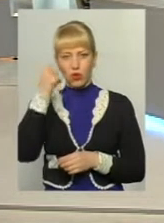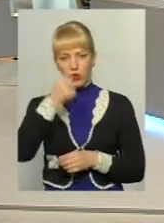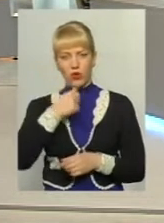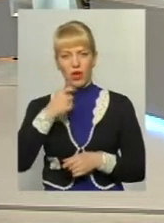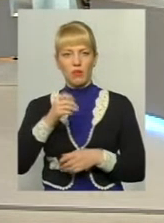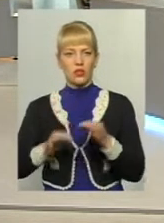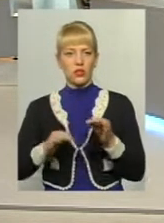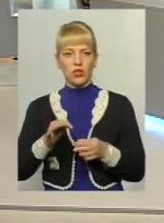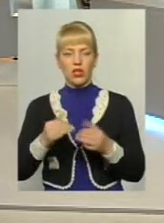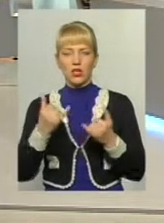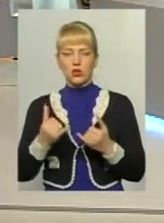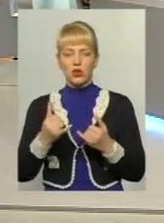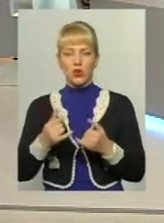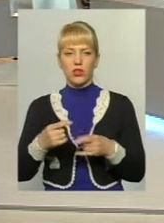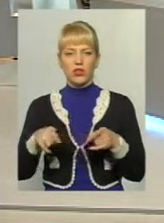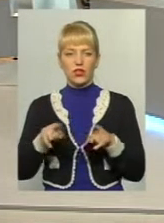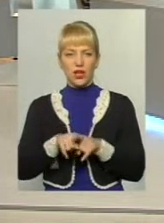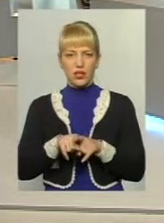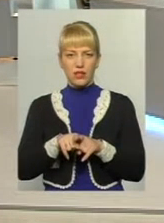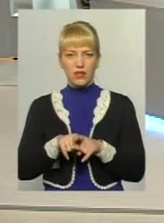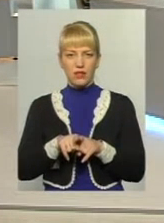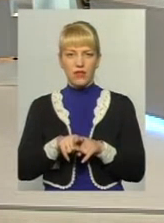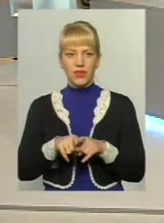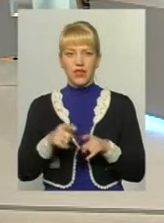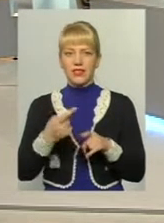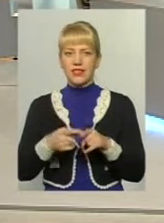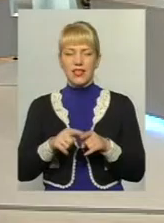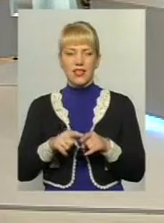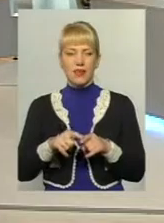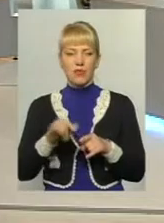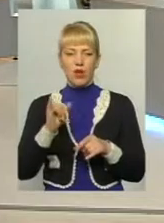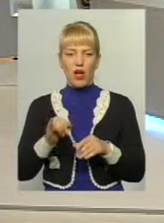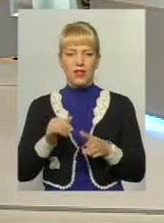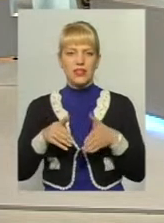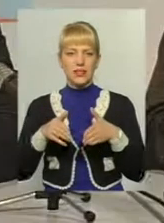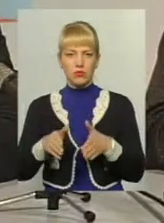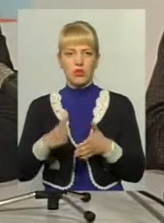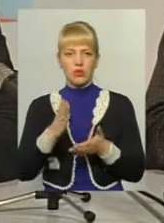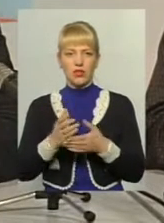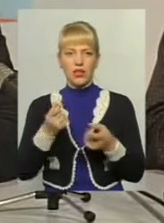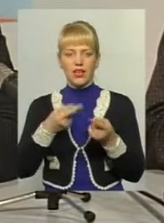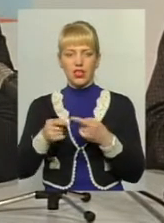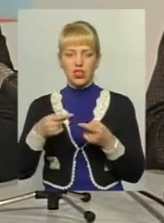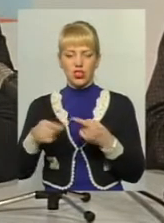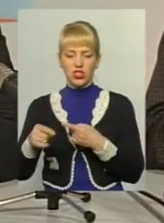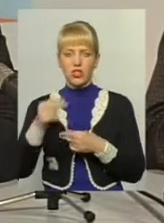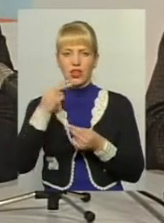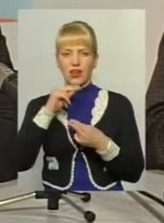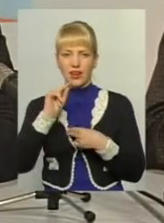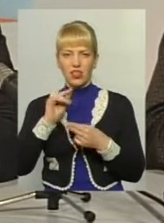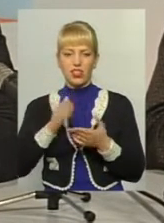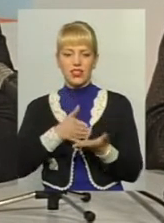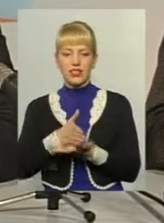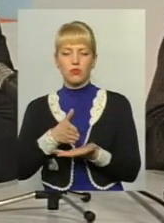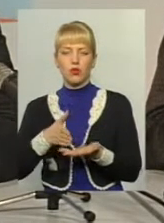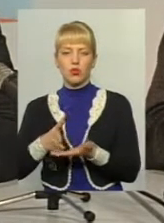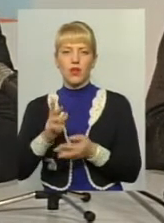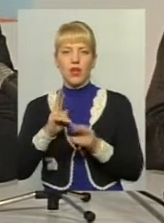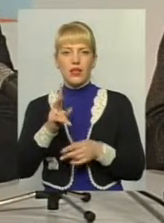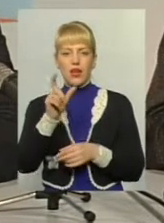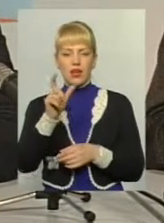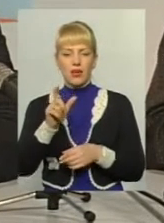Якщо немає бажання, тоді приходиться через силу. Якби до суду, багато хто розраховує на те, що підуть в суд, на нього будуть